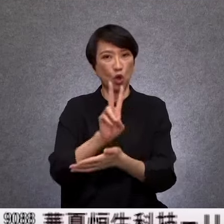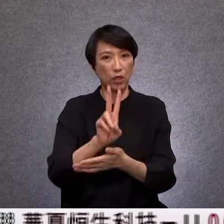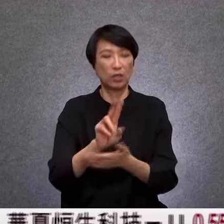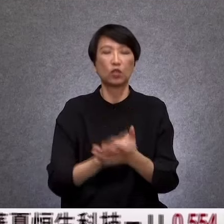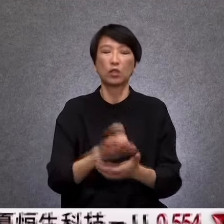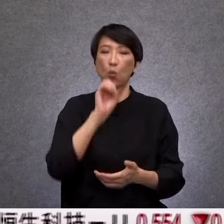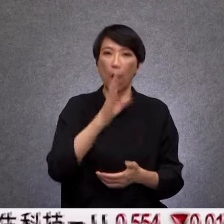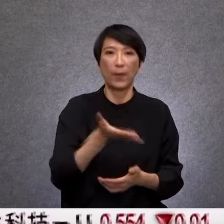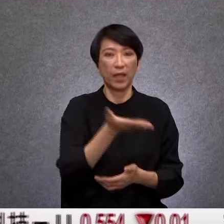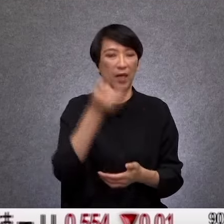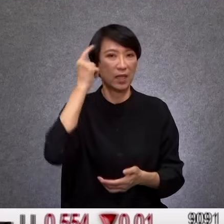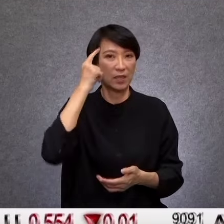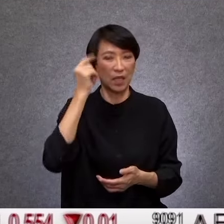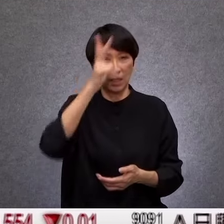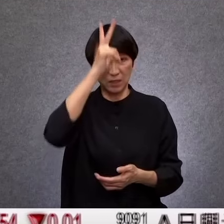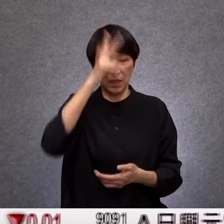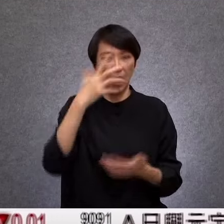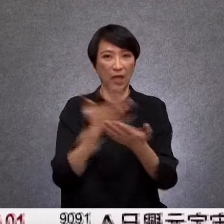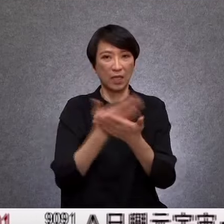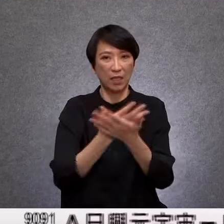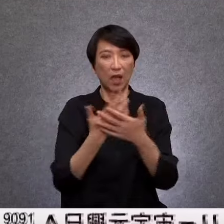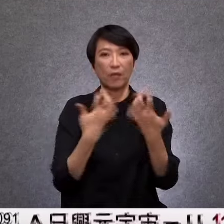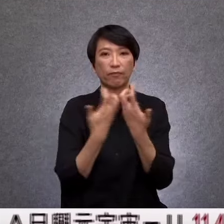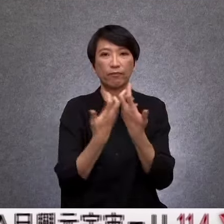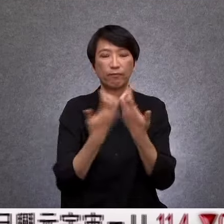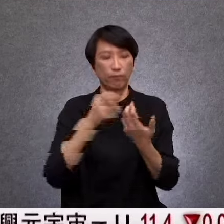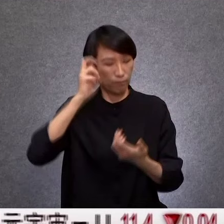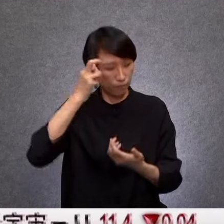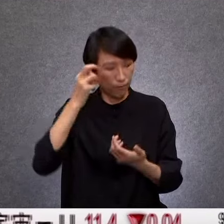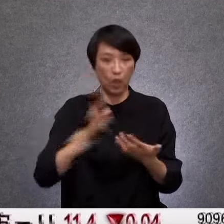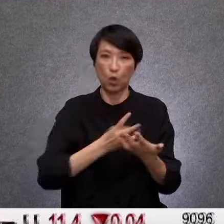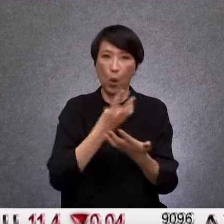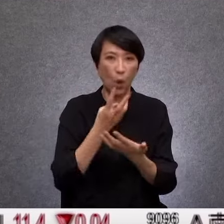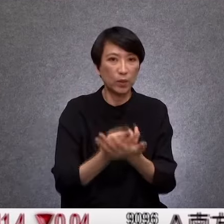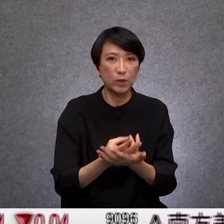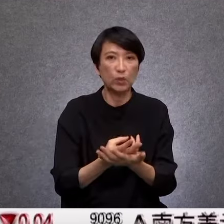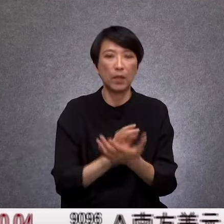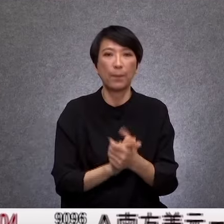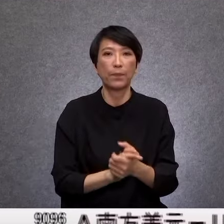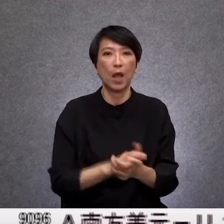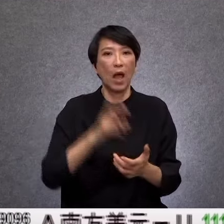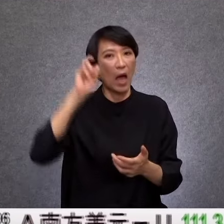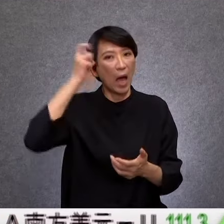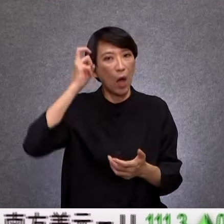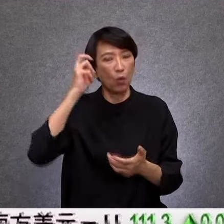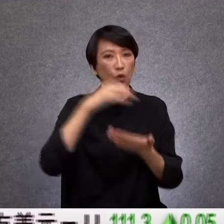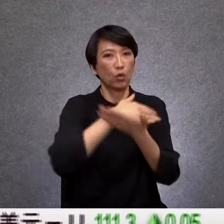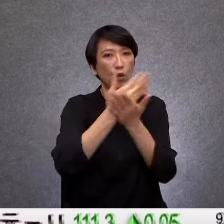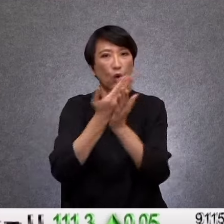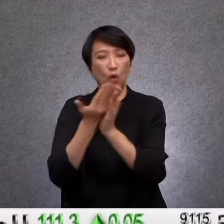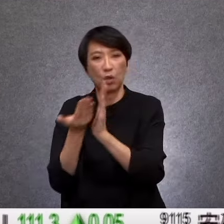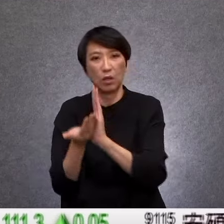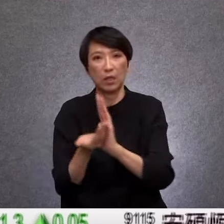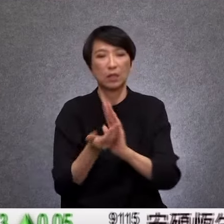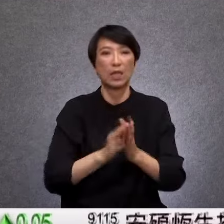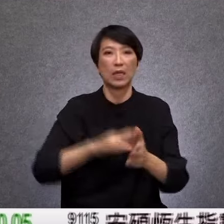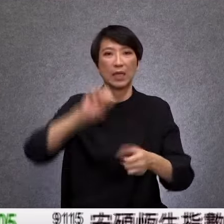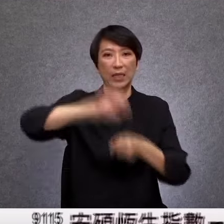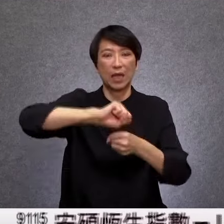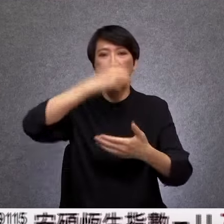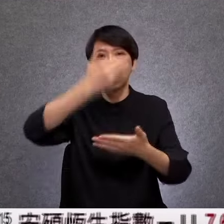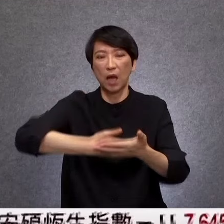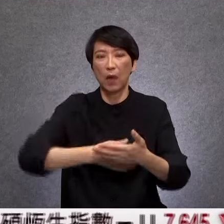都免兩年，因此可以同大家講咧，就係政府去審視呢啲收費嘅時候，我哋都會好小心，亦都會充分